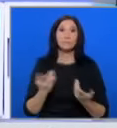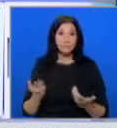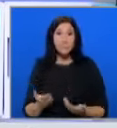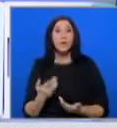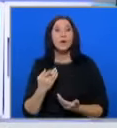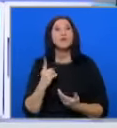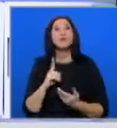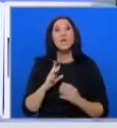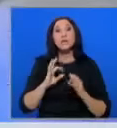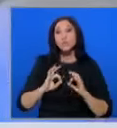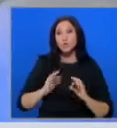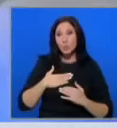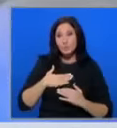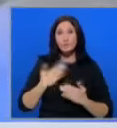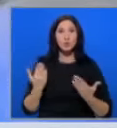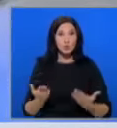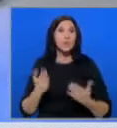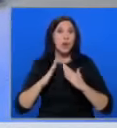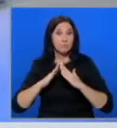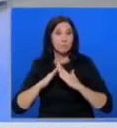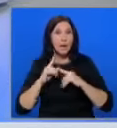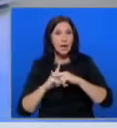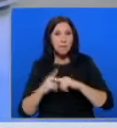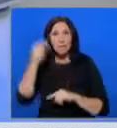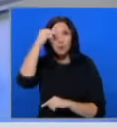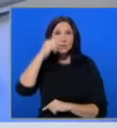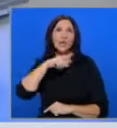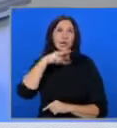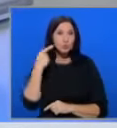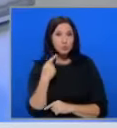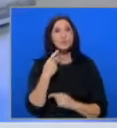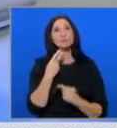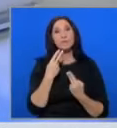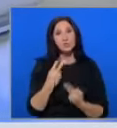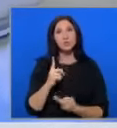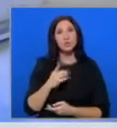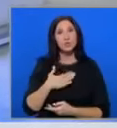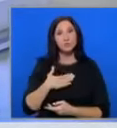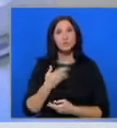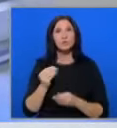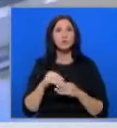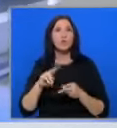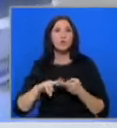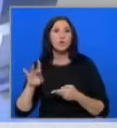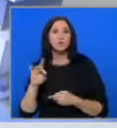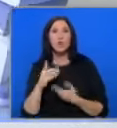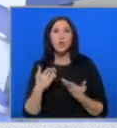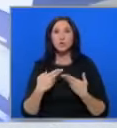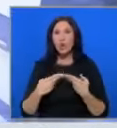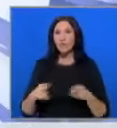българска. С подробности за развитието на скандала днес включваме Виолета Русинова. Добър вечер, Вили. Кога ще отвори храмът?